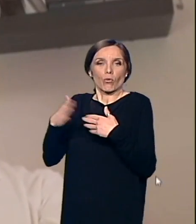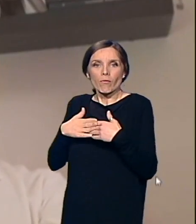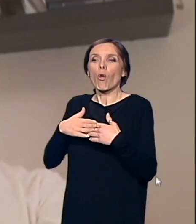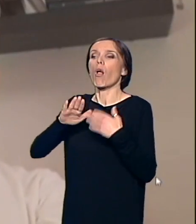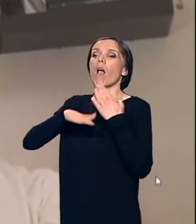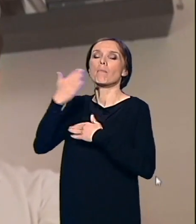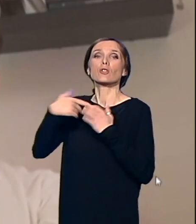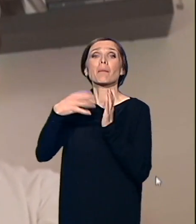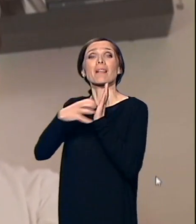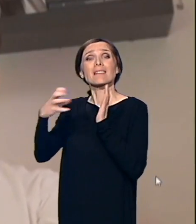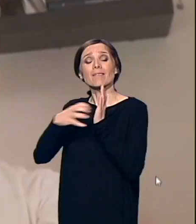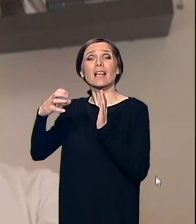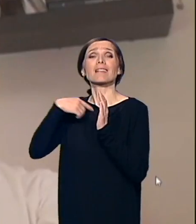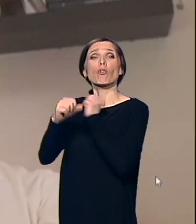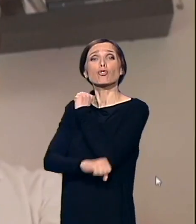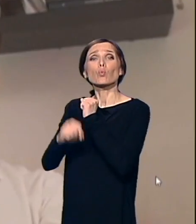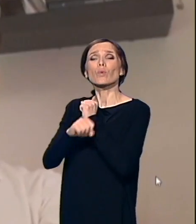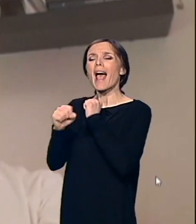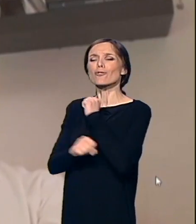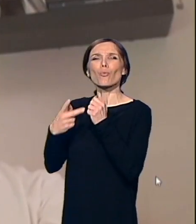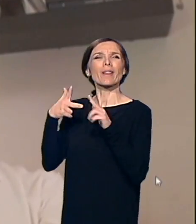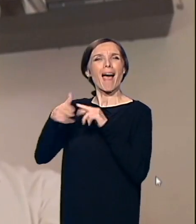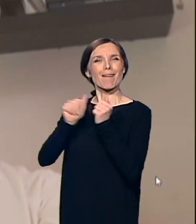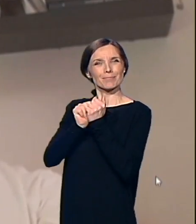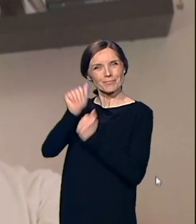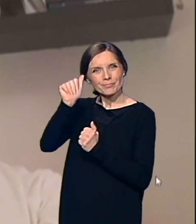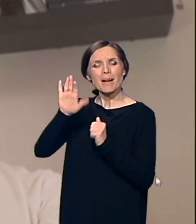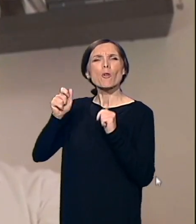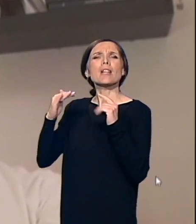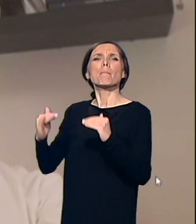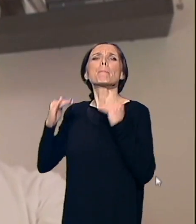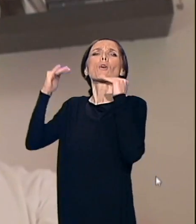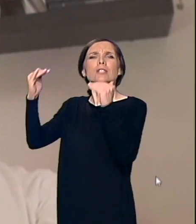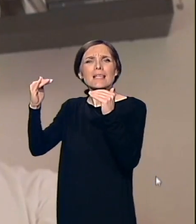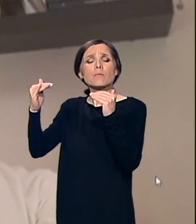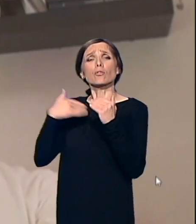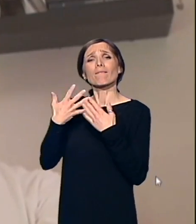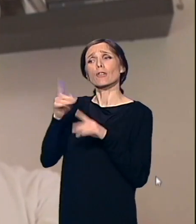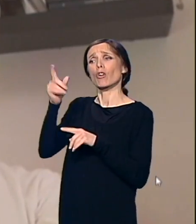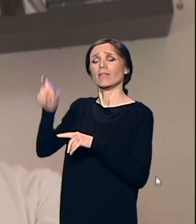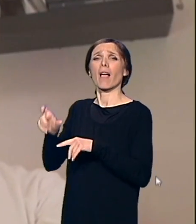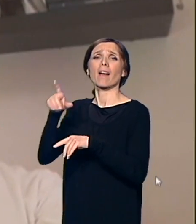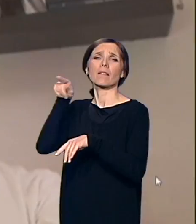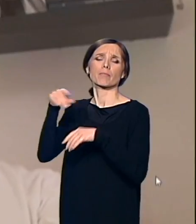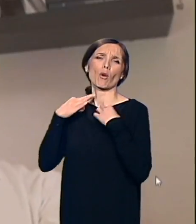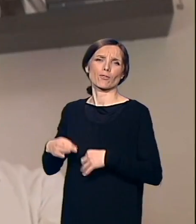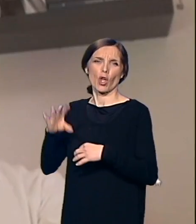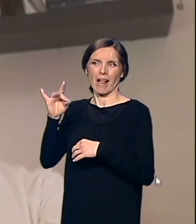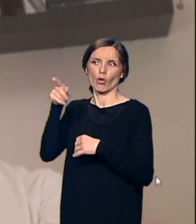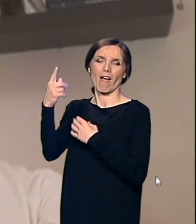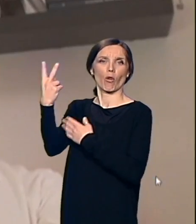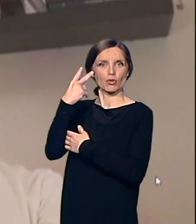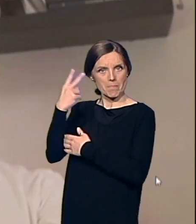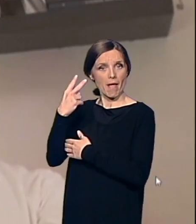studije, tamo sam završio postdiplomske studije profesora Radovanovića na hirurgiji na prvoj hirurškoj klinici kao mentor i tu